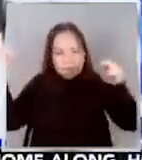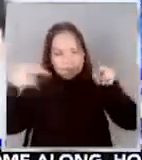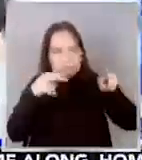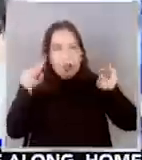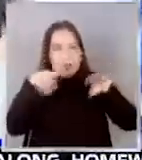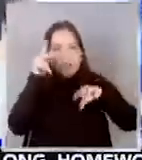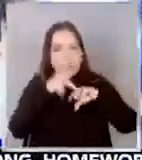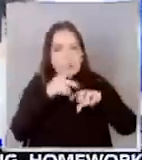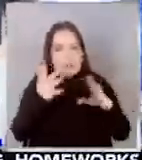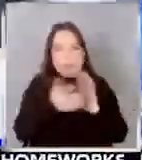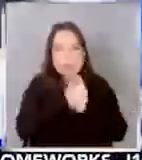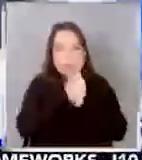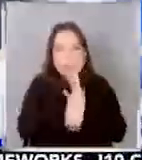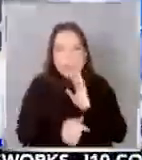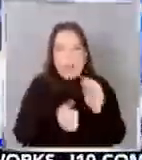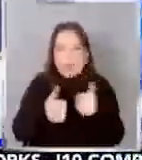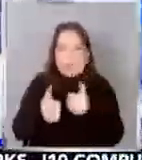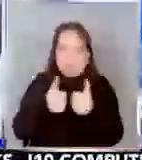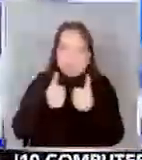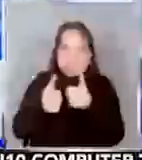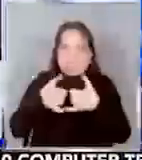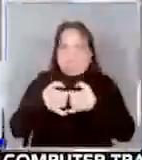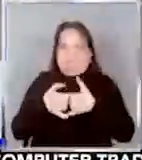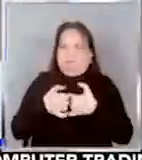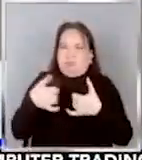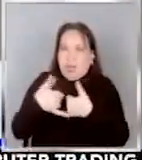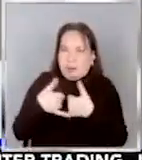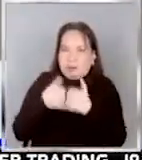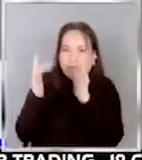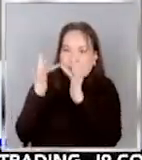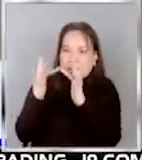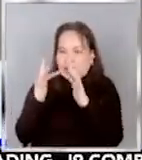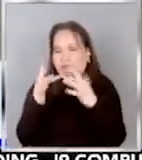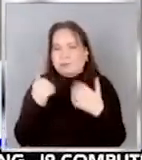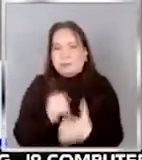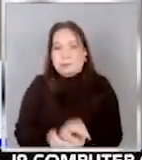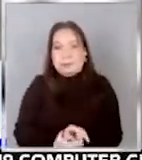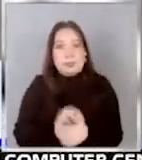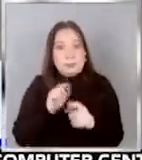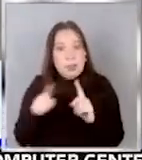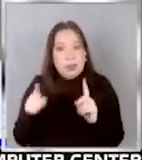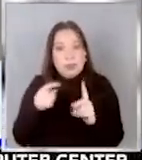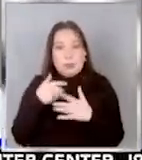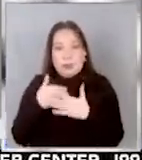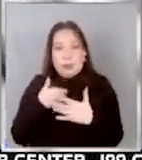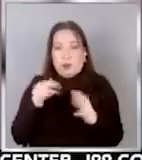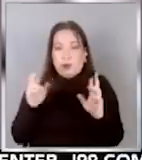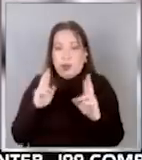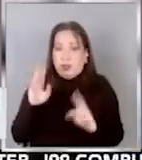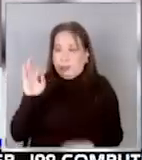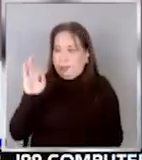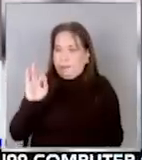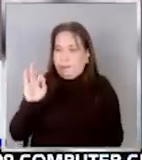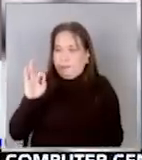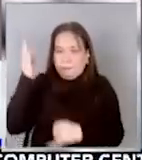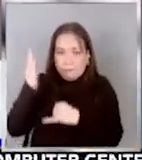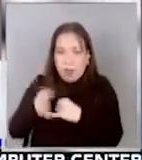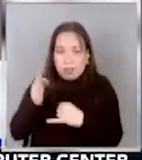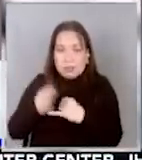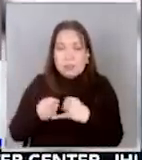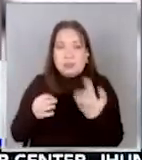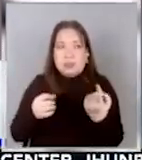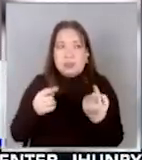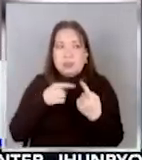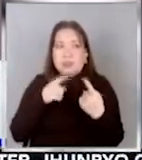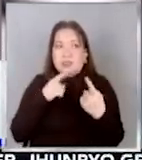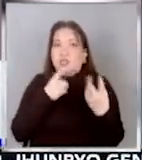sa pakikipaglaro sa mga online games. Pero bago ang finals ng NIRED E-Cup, nag-quick trip si Alden